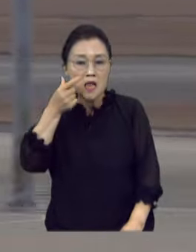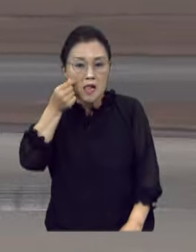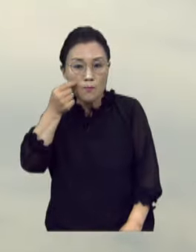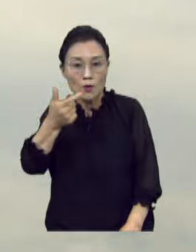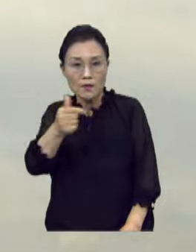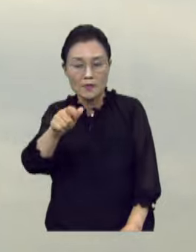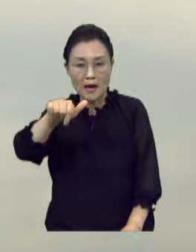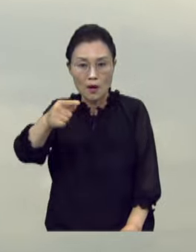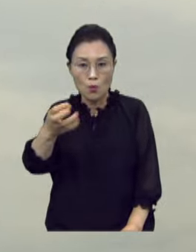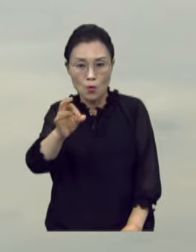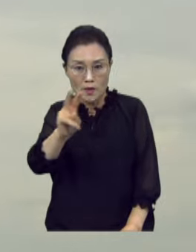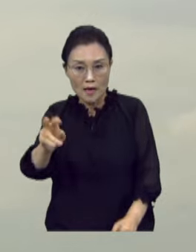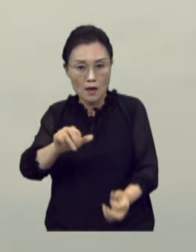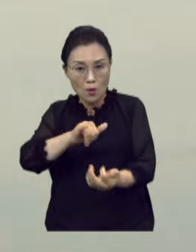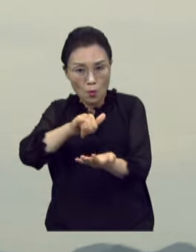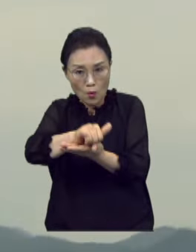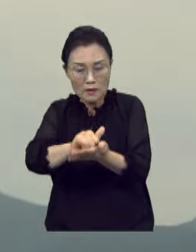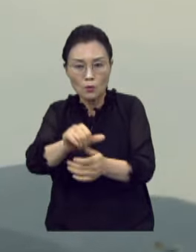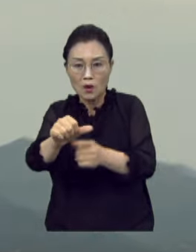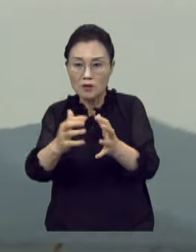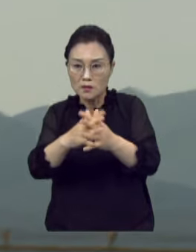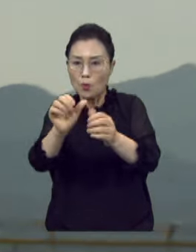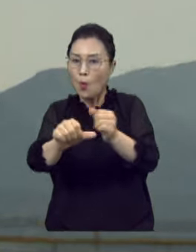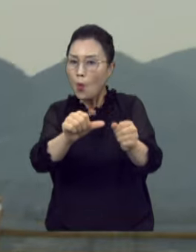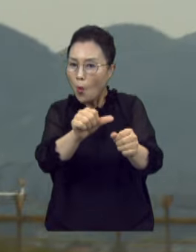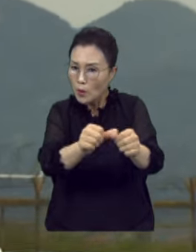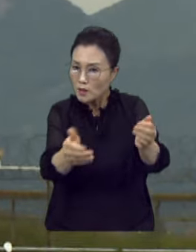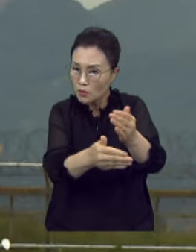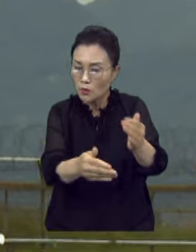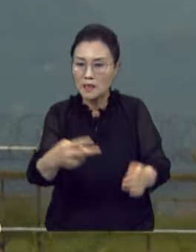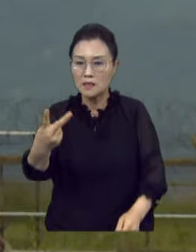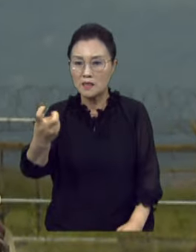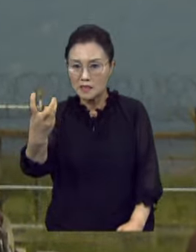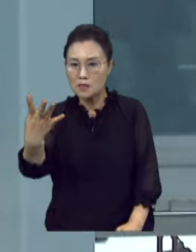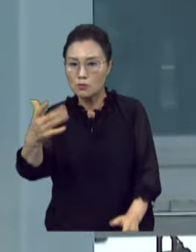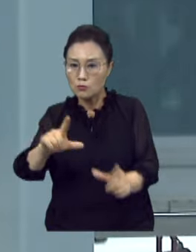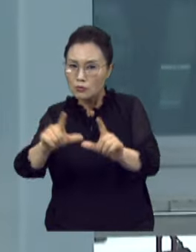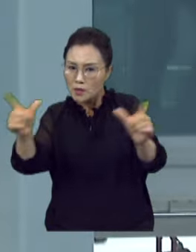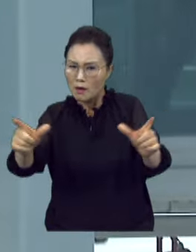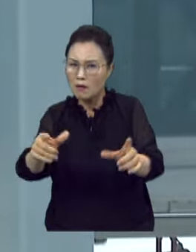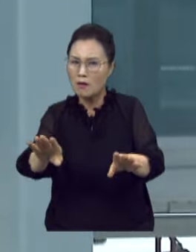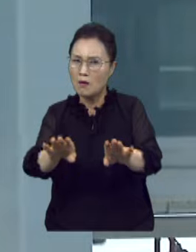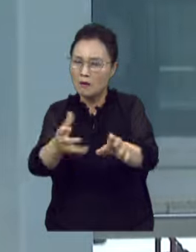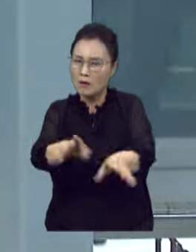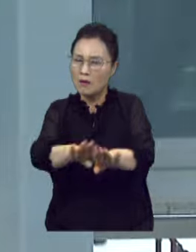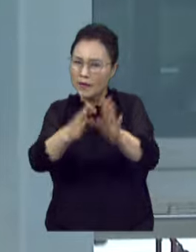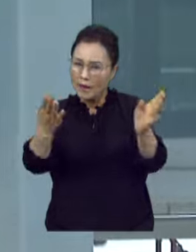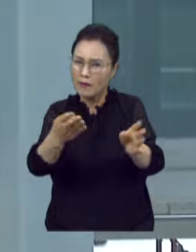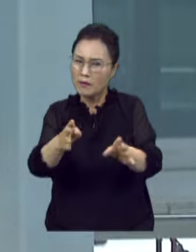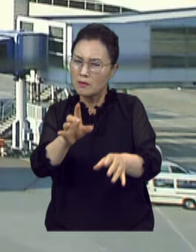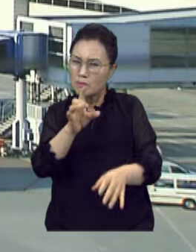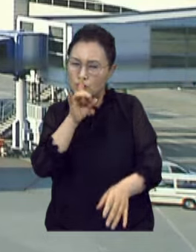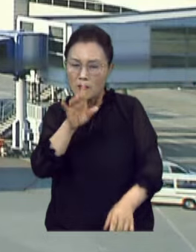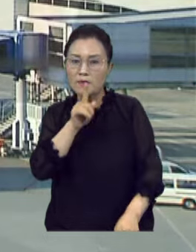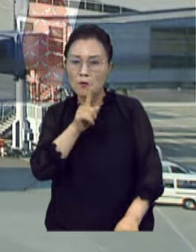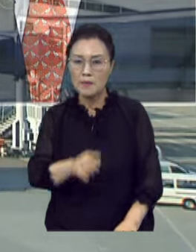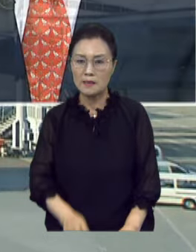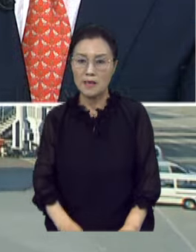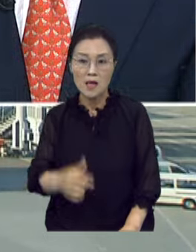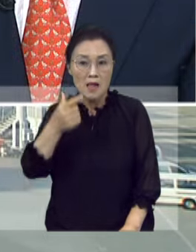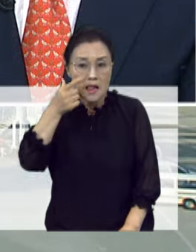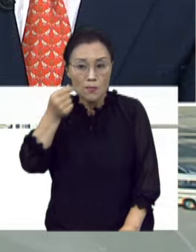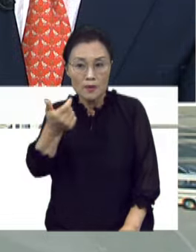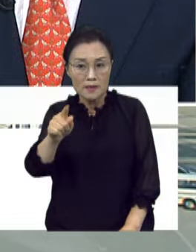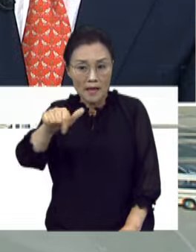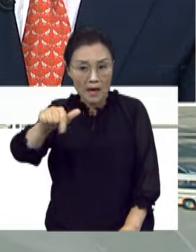건설도 5년이 채 걸리지 않았다며 2029년 가독 신공항 개양 불가론을 일축했습니다 일본의 그